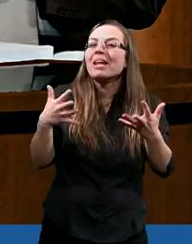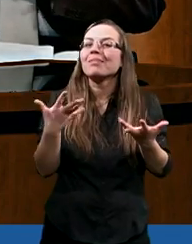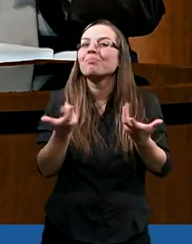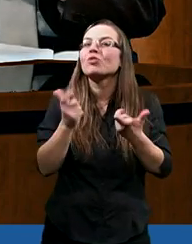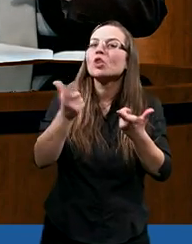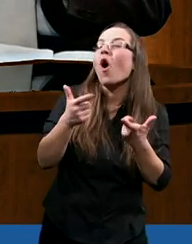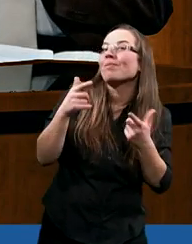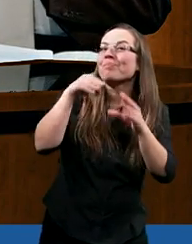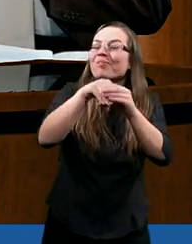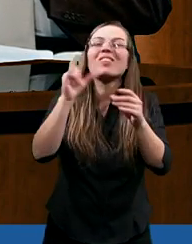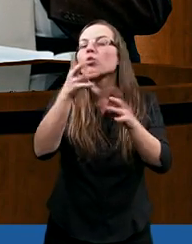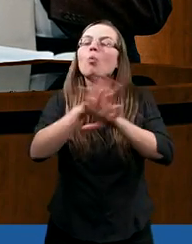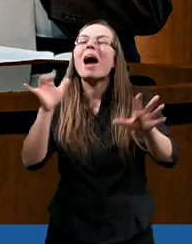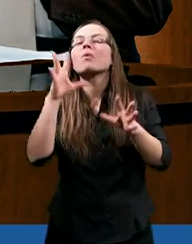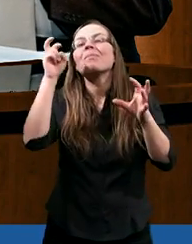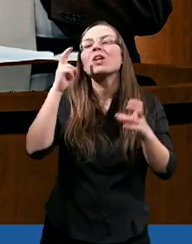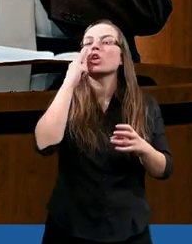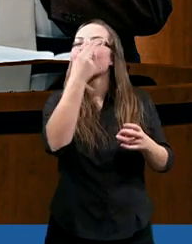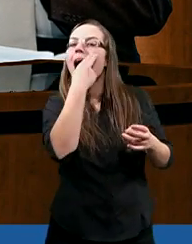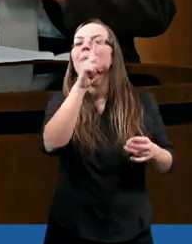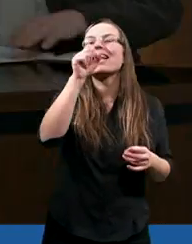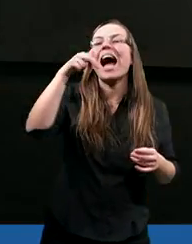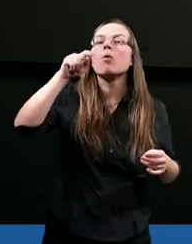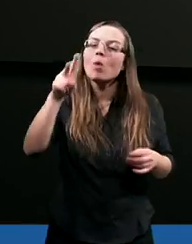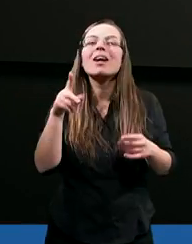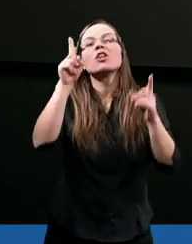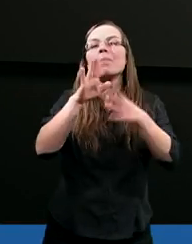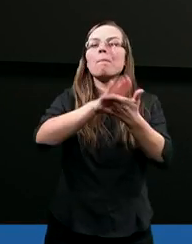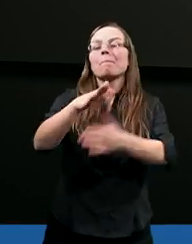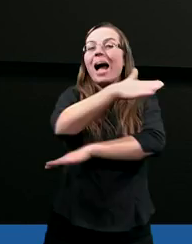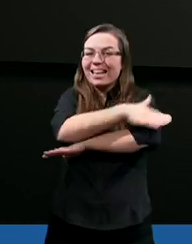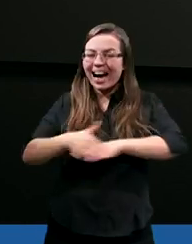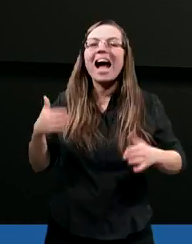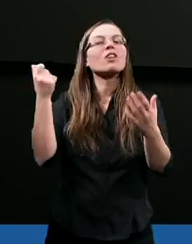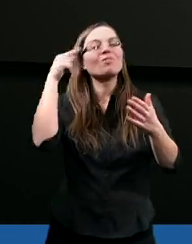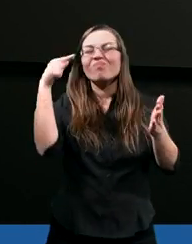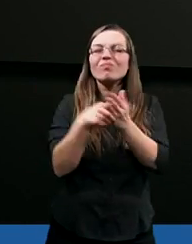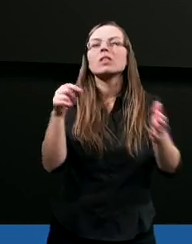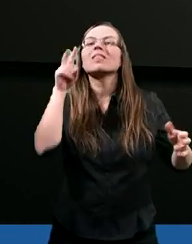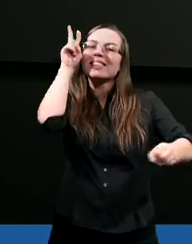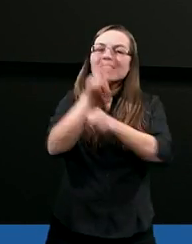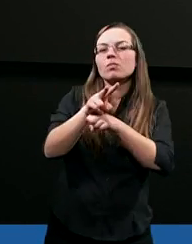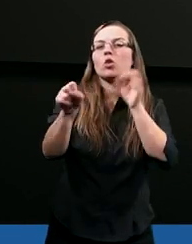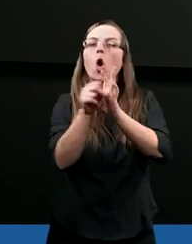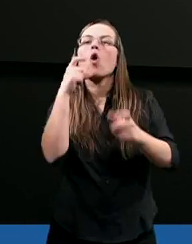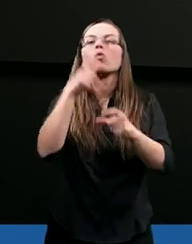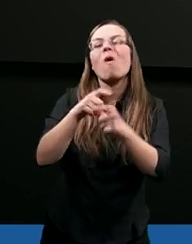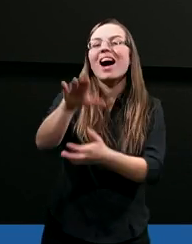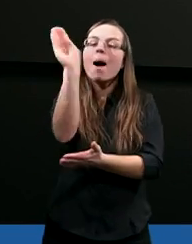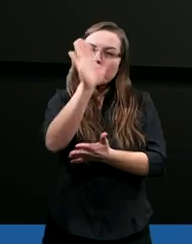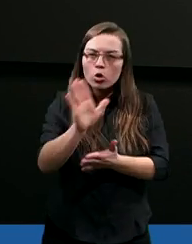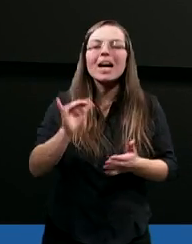zupełnie ślepy zaułek. Tak. Czyli bezgraniczne zaufanie do Słowa Bożego i